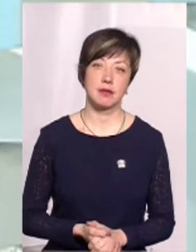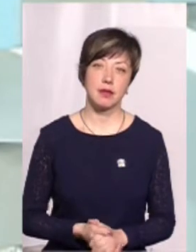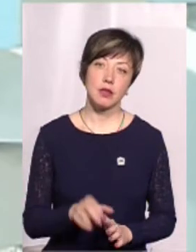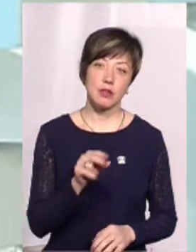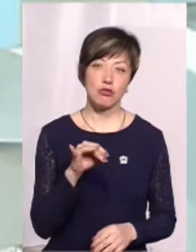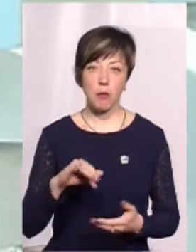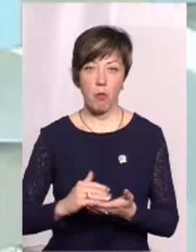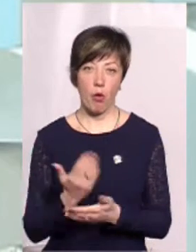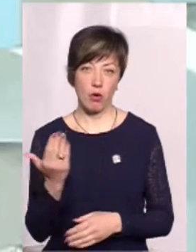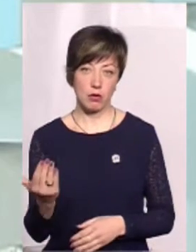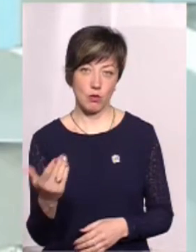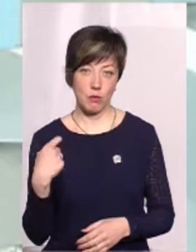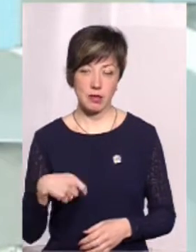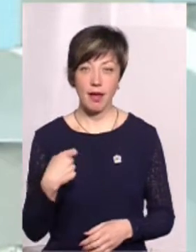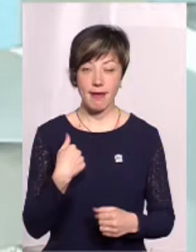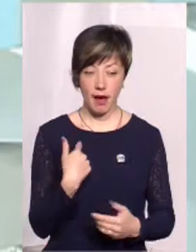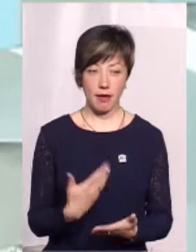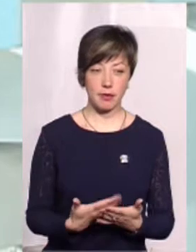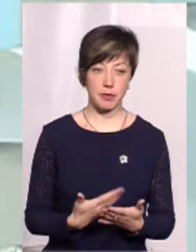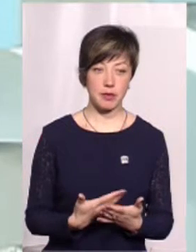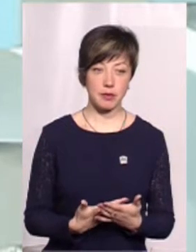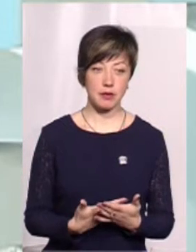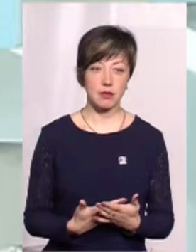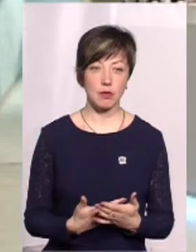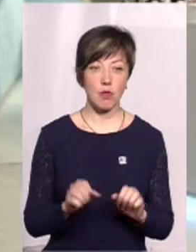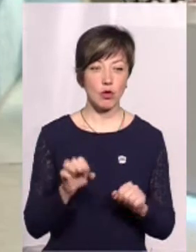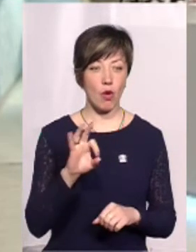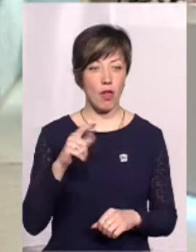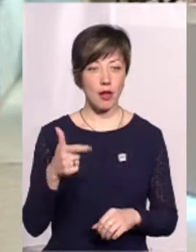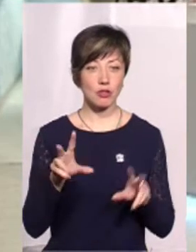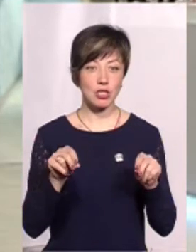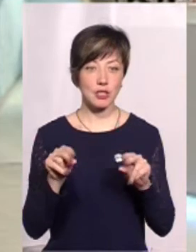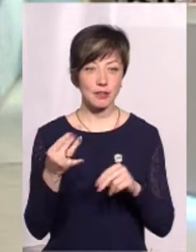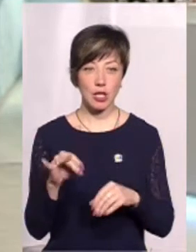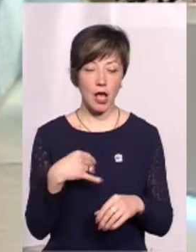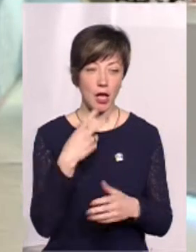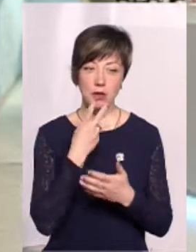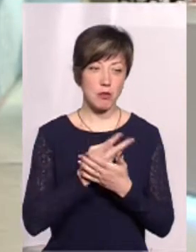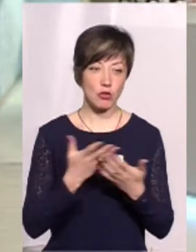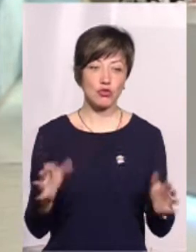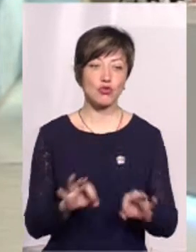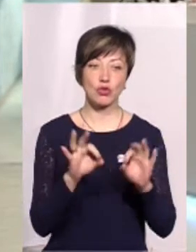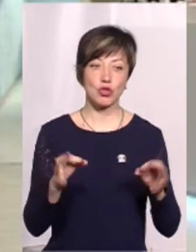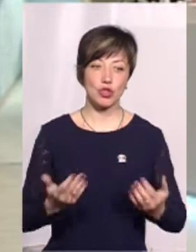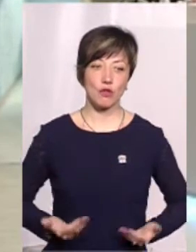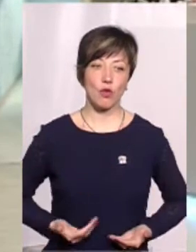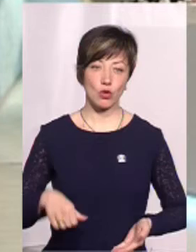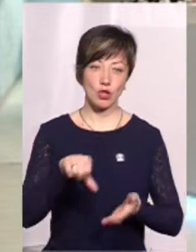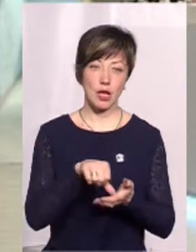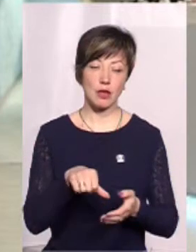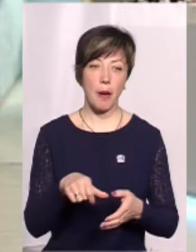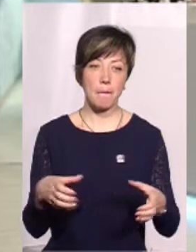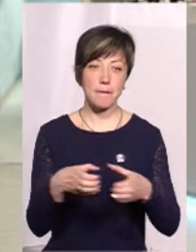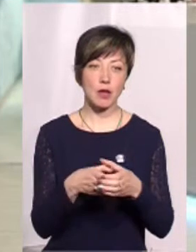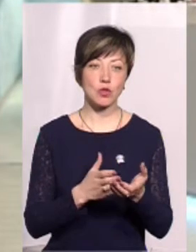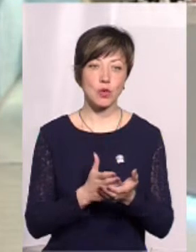на політику. Тому що я, наприклад, може пан Олег щасливіший, не бачив жодного живого члена